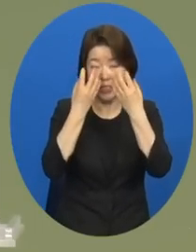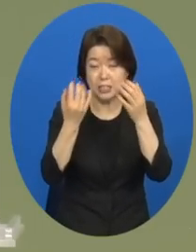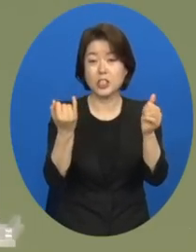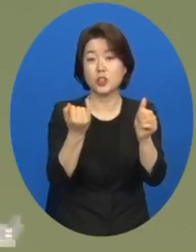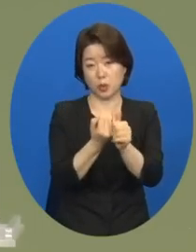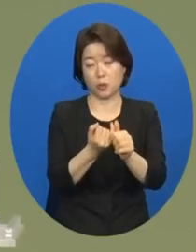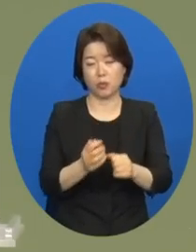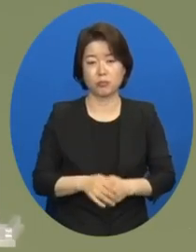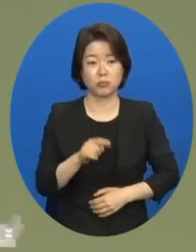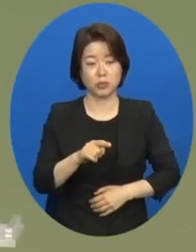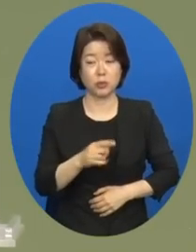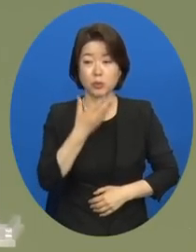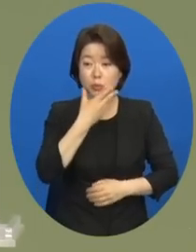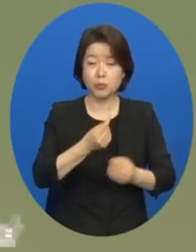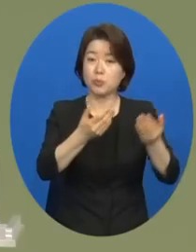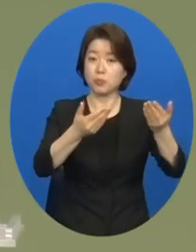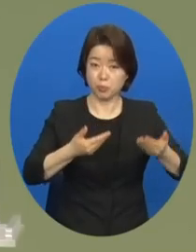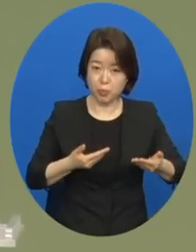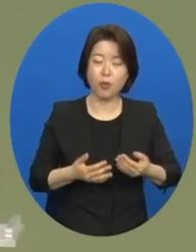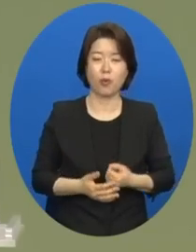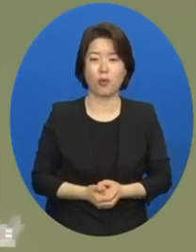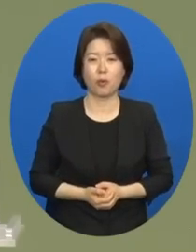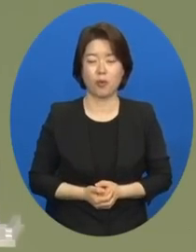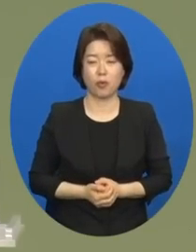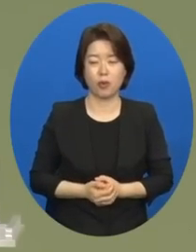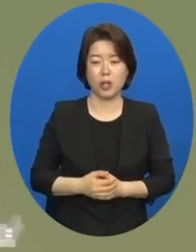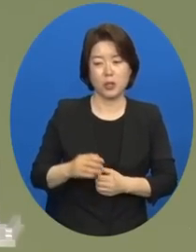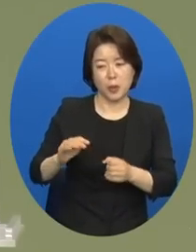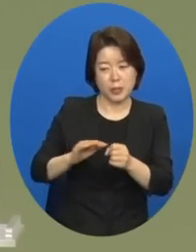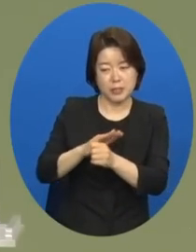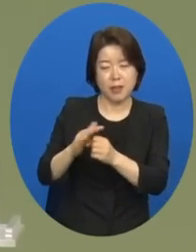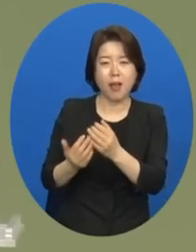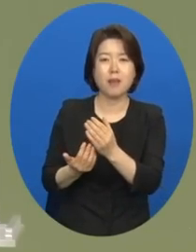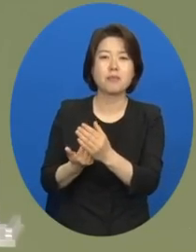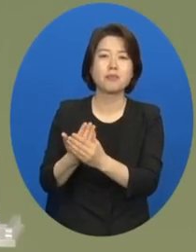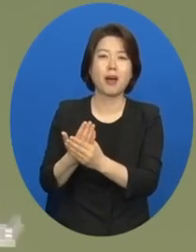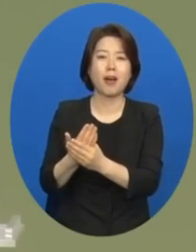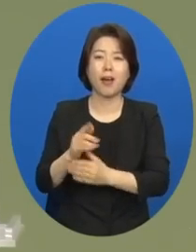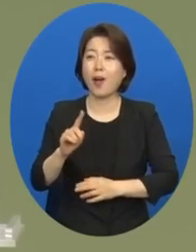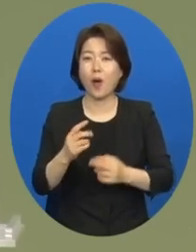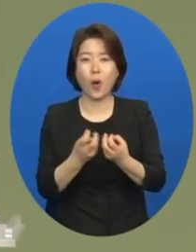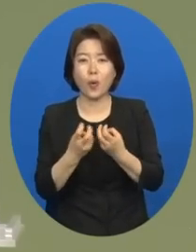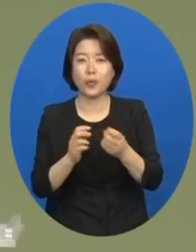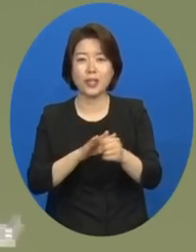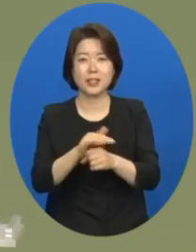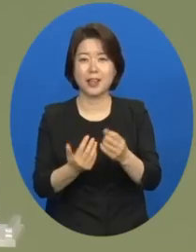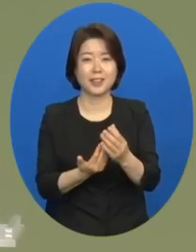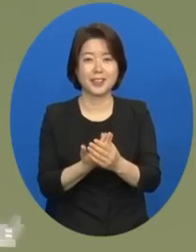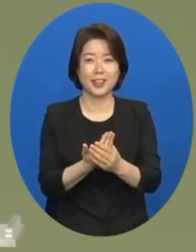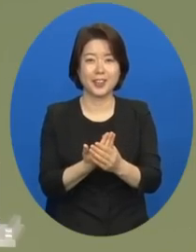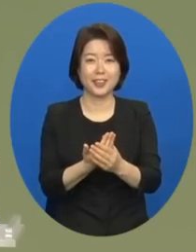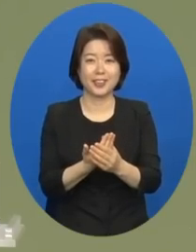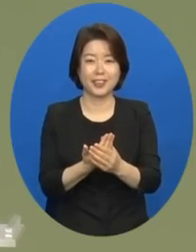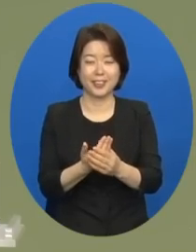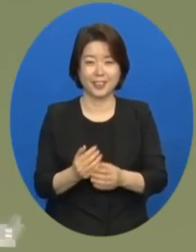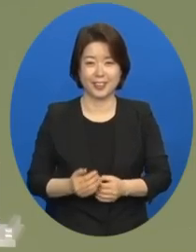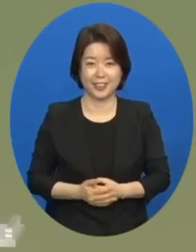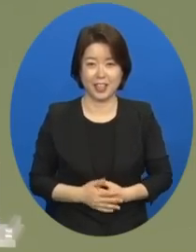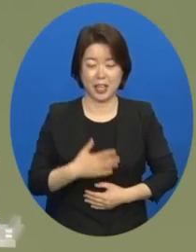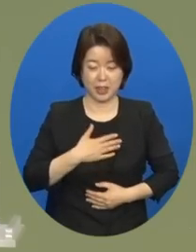그 결혼도 축복하셔서 사랑이 생기게 하셨어요 어떻게 사랑이 생겼을까요 나의